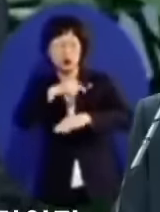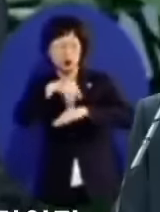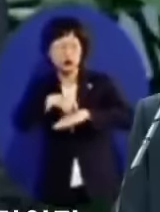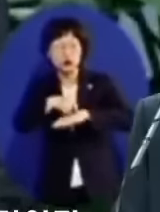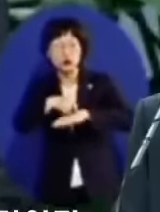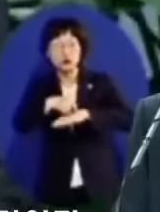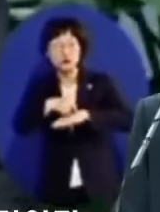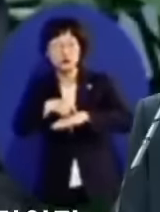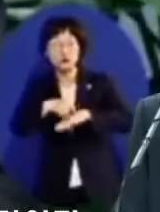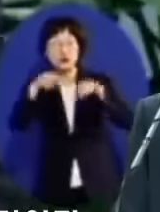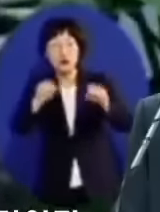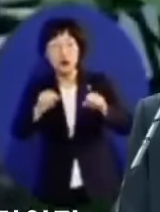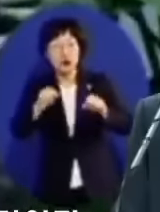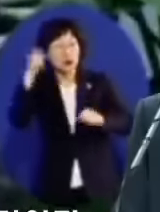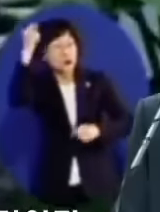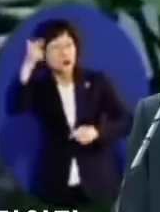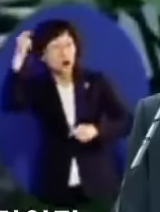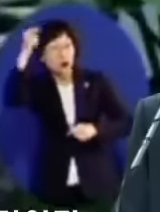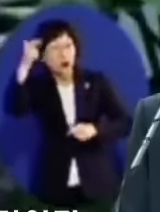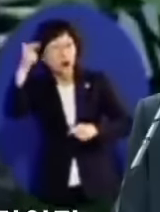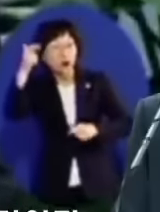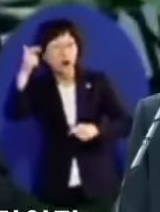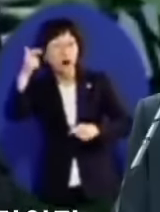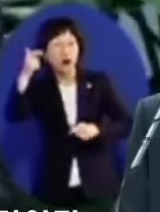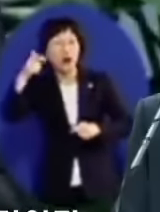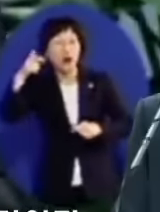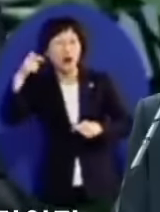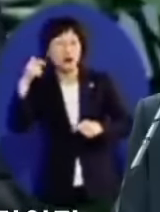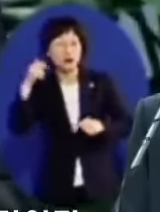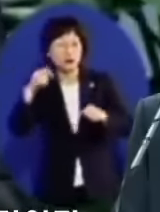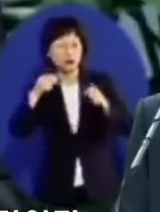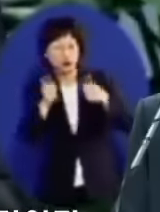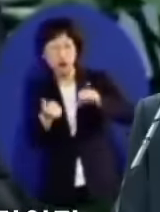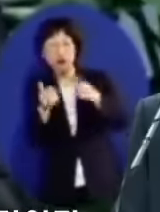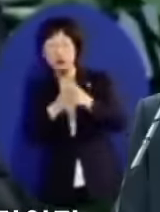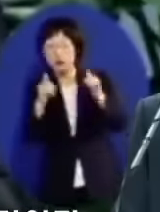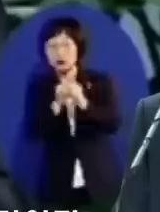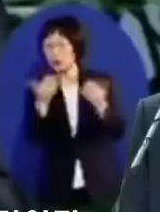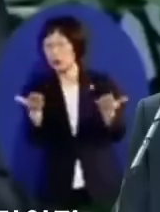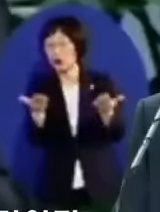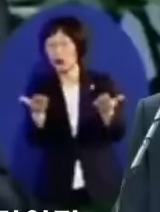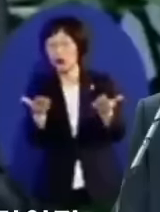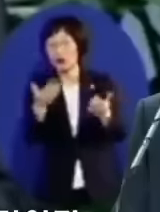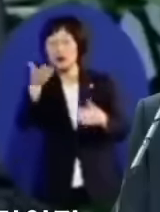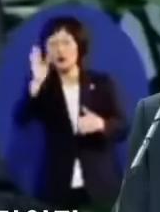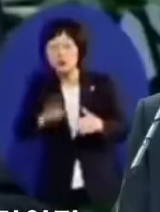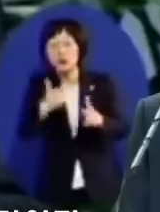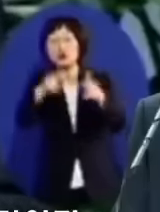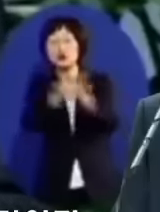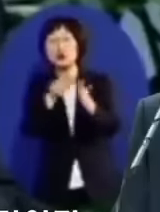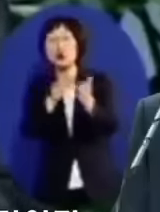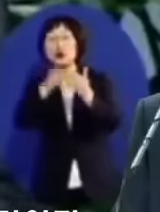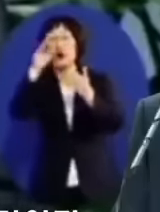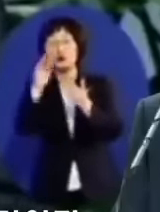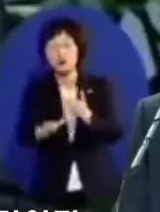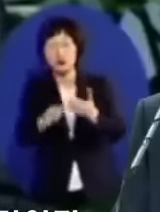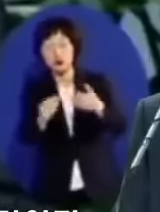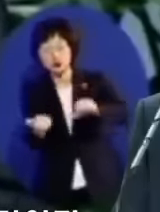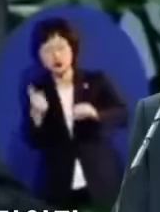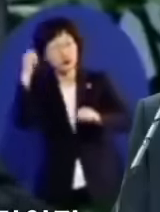영이 없으니까 전쟁이 안 일어나지요. 그러나 내가 예수를 믿고 난 다음에 그리스도로 말미암아 죽은 영혼이 부활했기